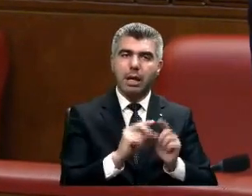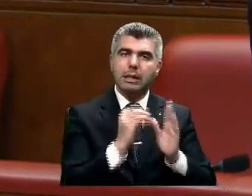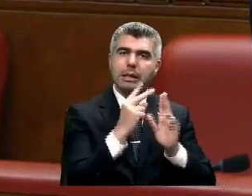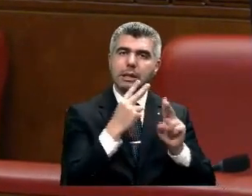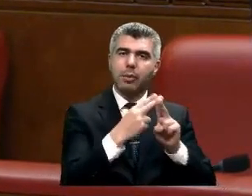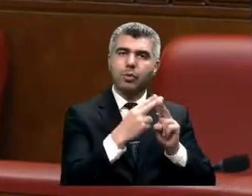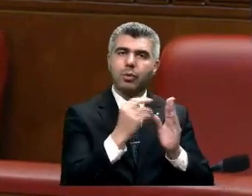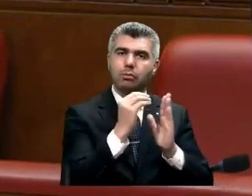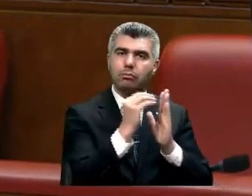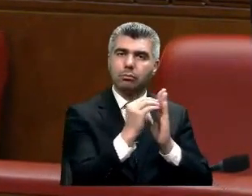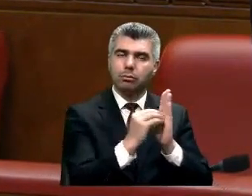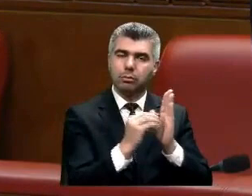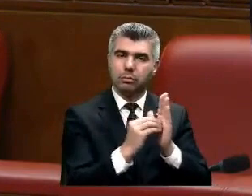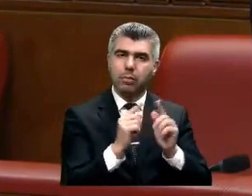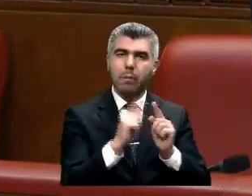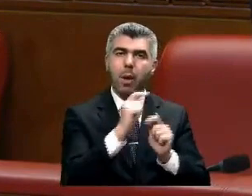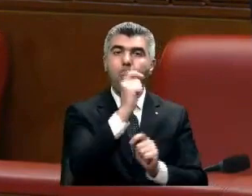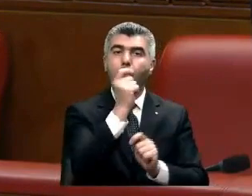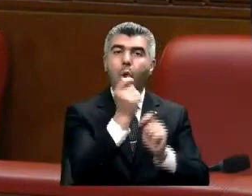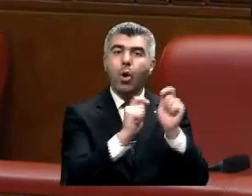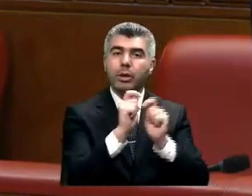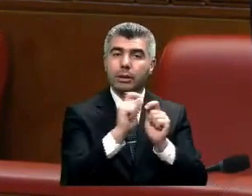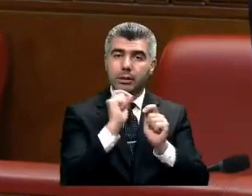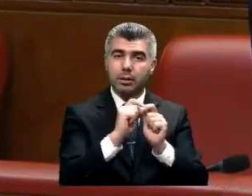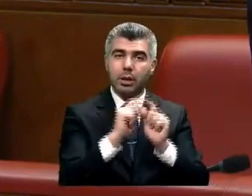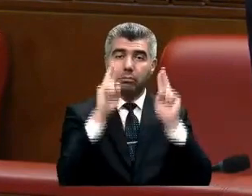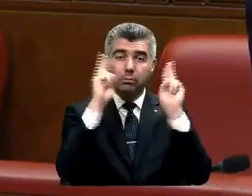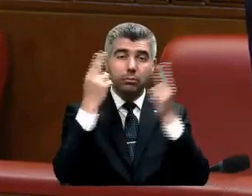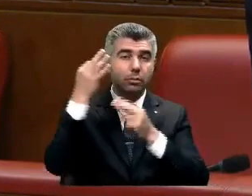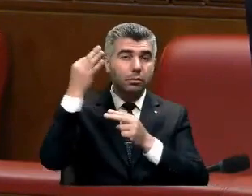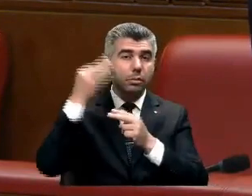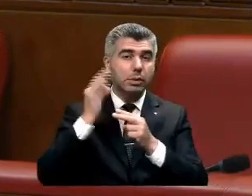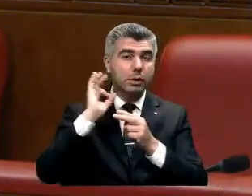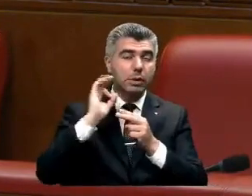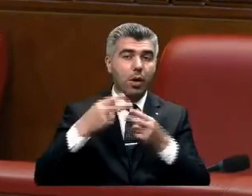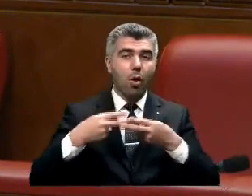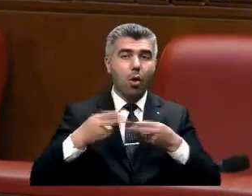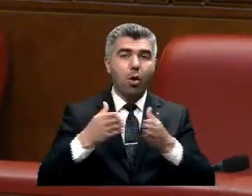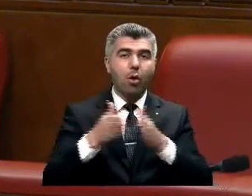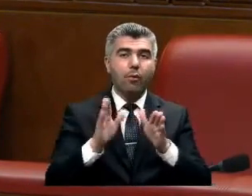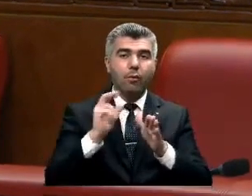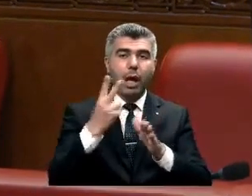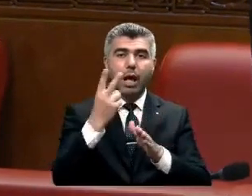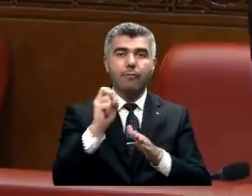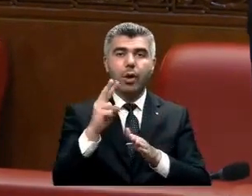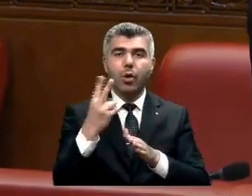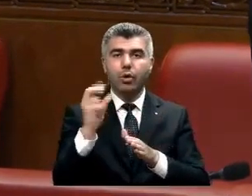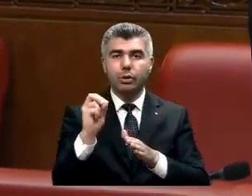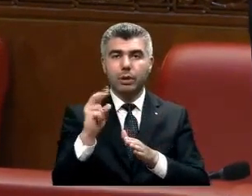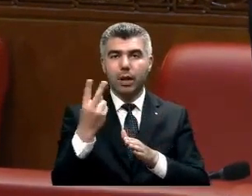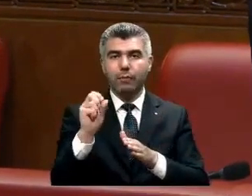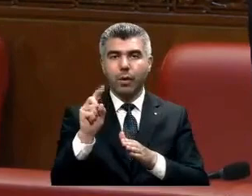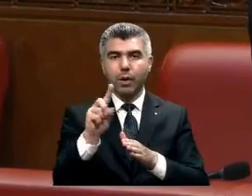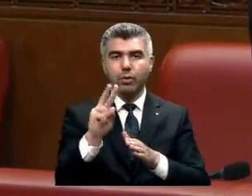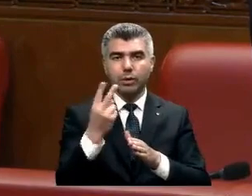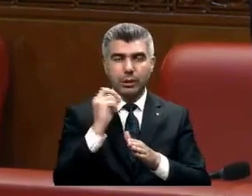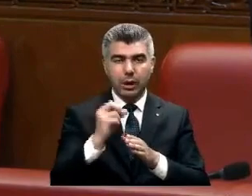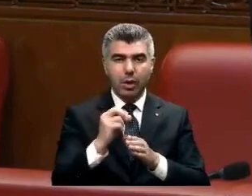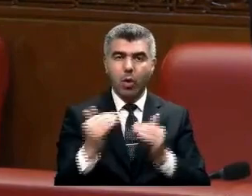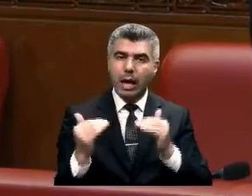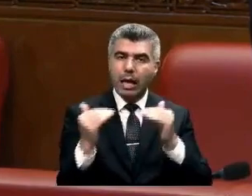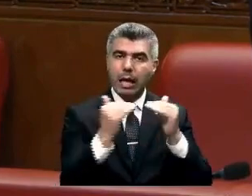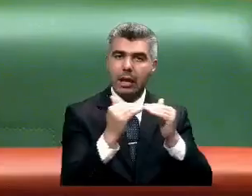مسلكين وهما مسلك المهندس ومسلك الماستر الذي تم فتحه خلال سنه دراسيه 2020-2021 الى